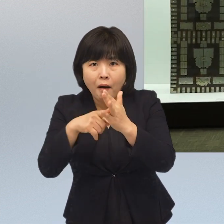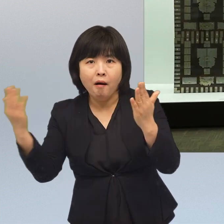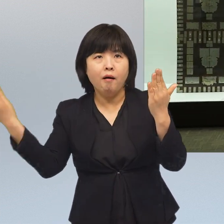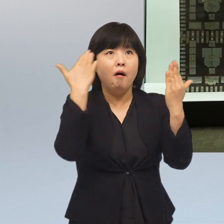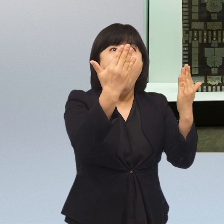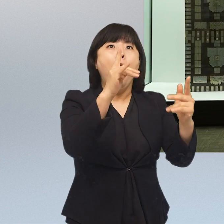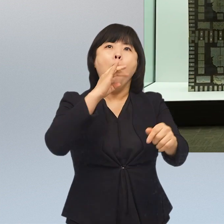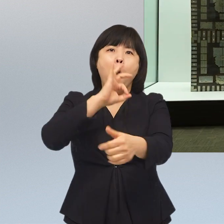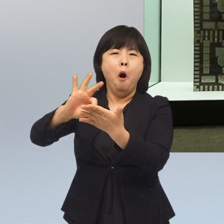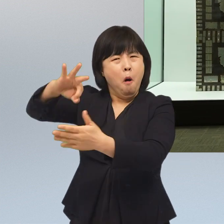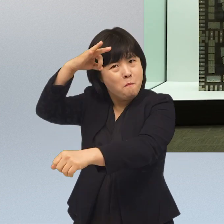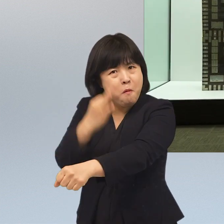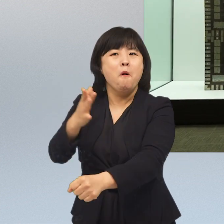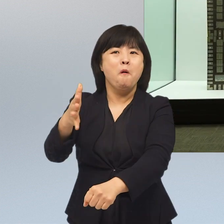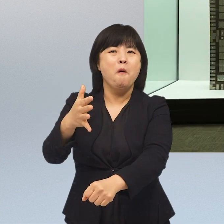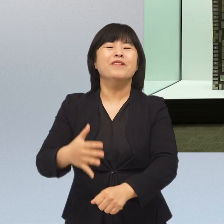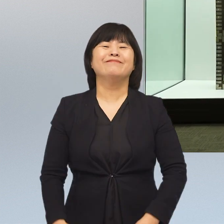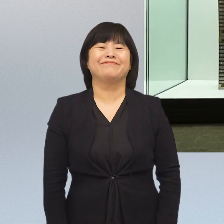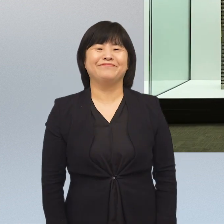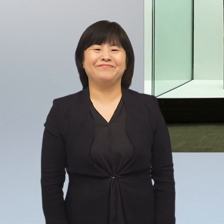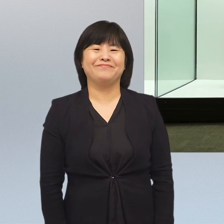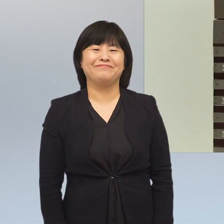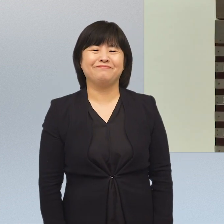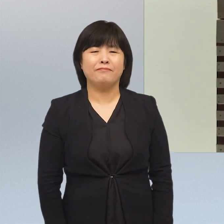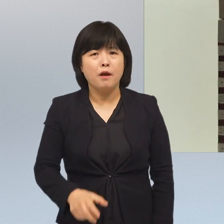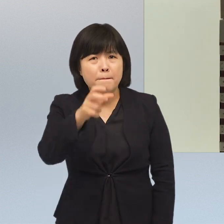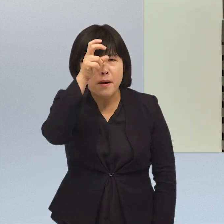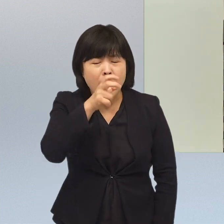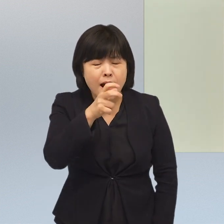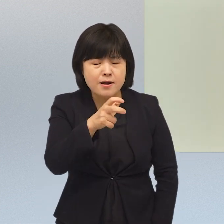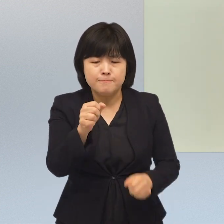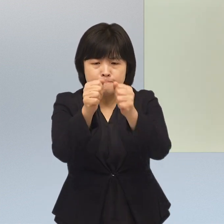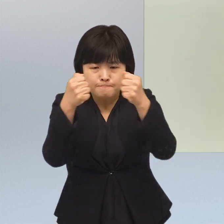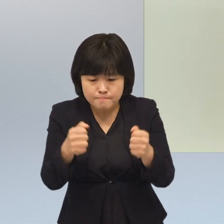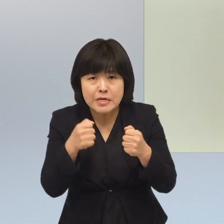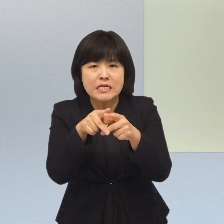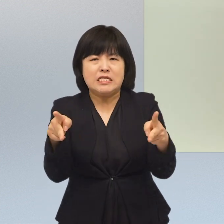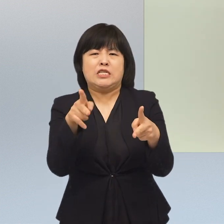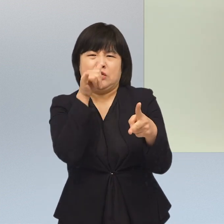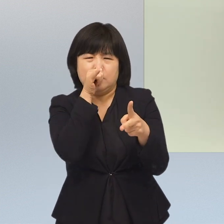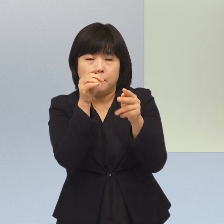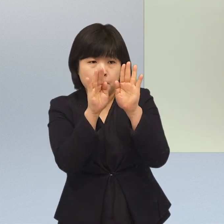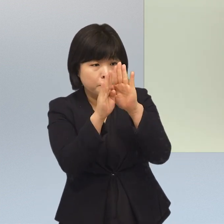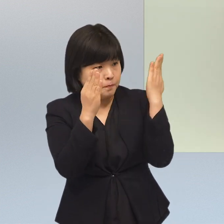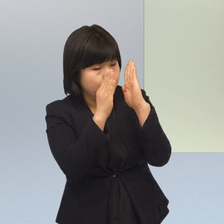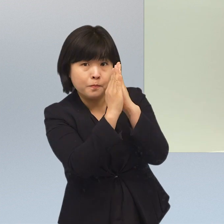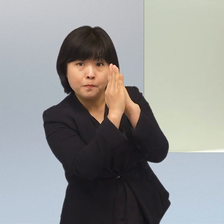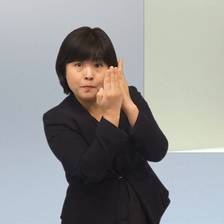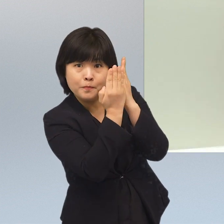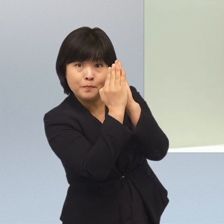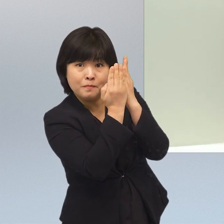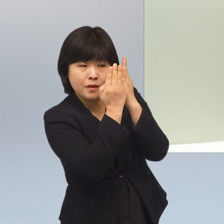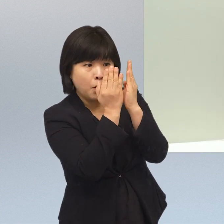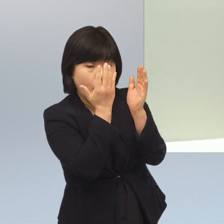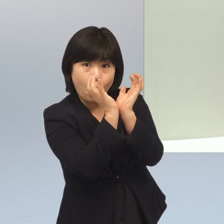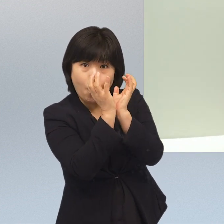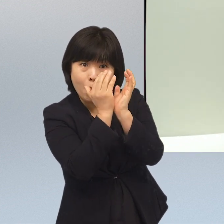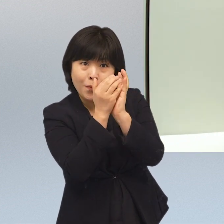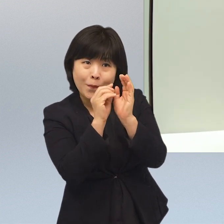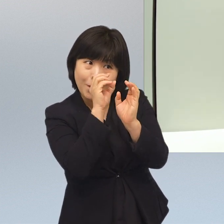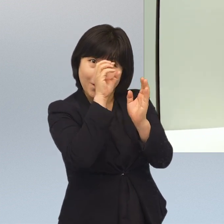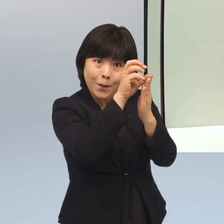유리 거울은 관리하기도 한층 편했다. 한편 평양 이층동의 경첩에는 오약꽃이 새겨져